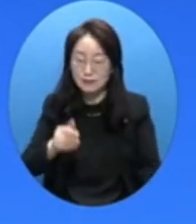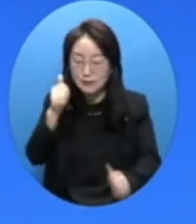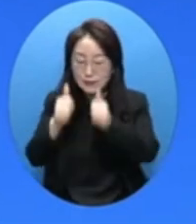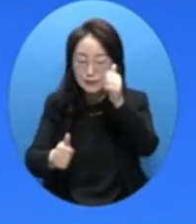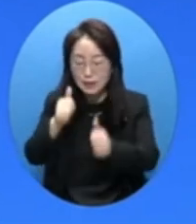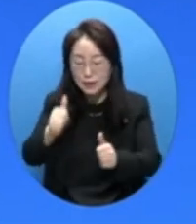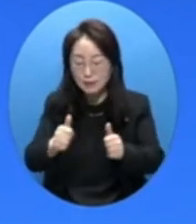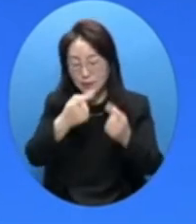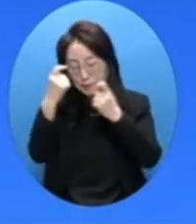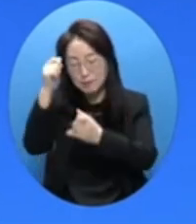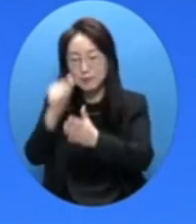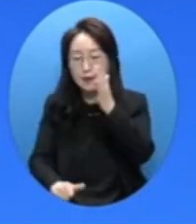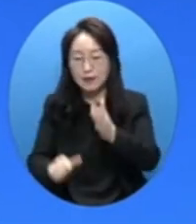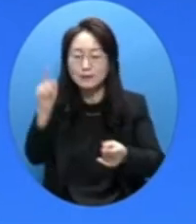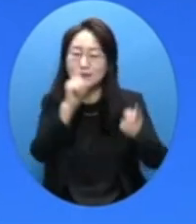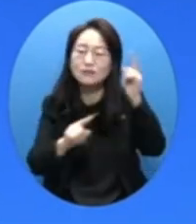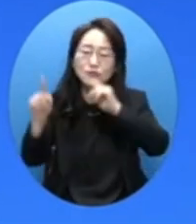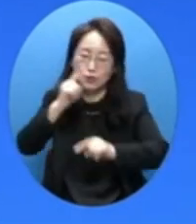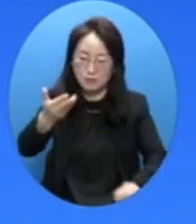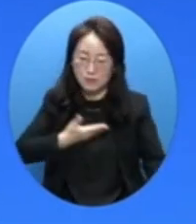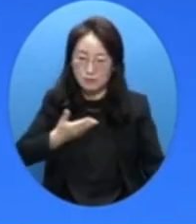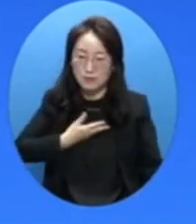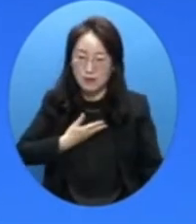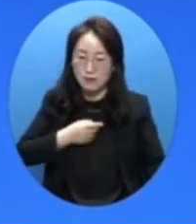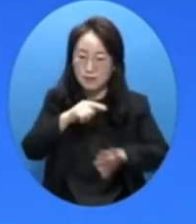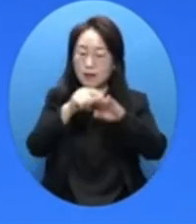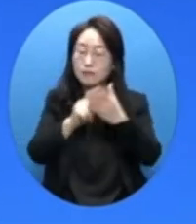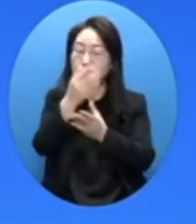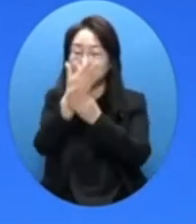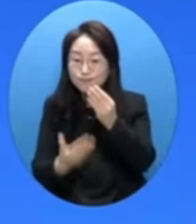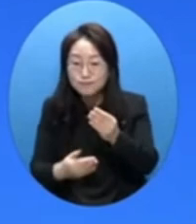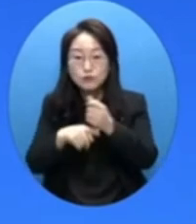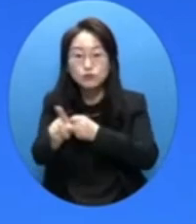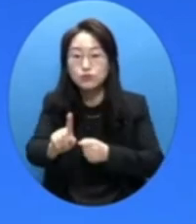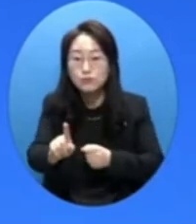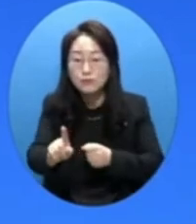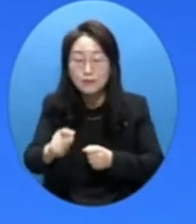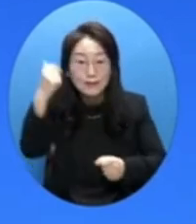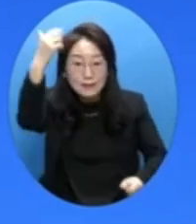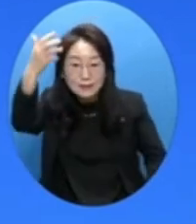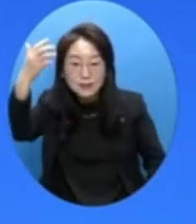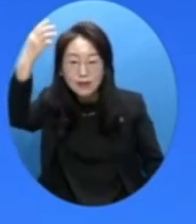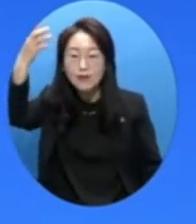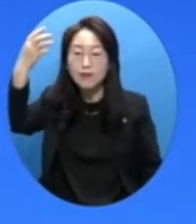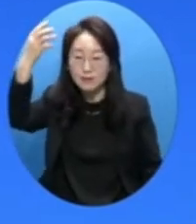시험에 들고 상처받고 낙심하고 절망하는 모든 이유가 영의